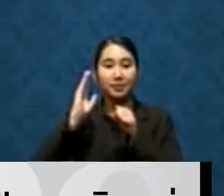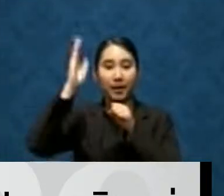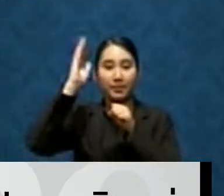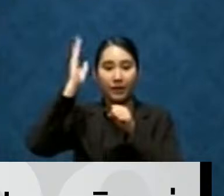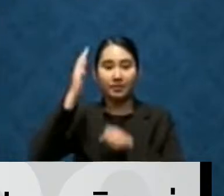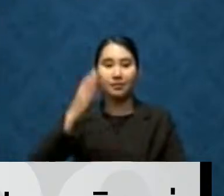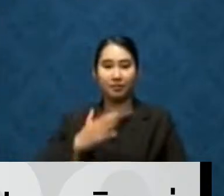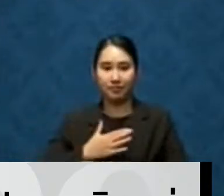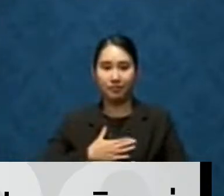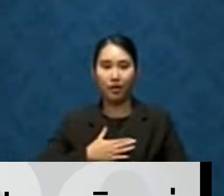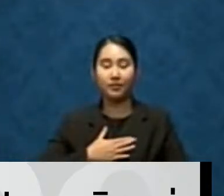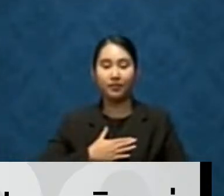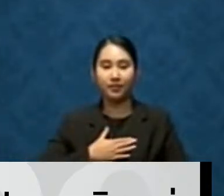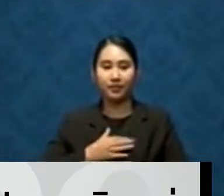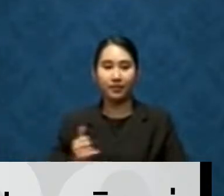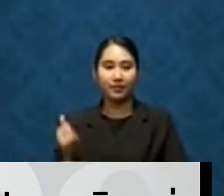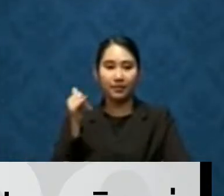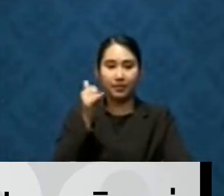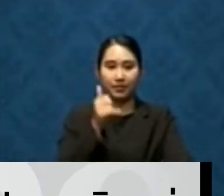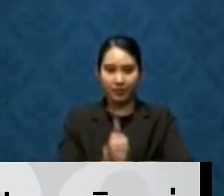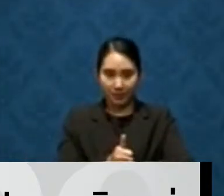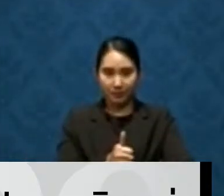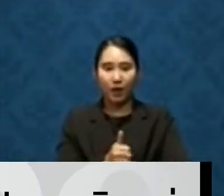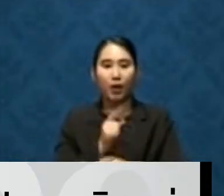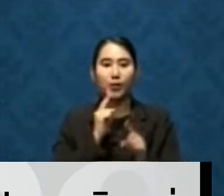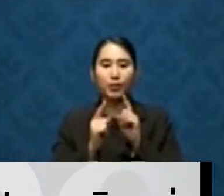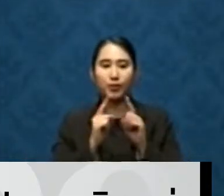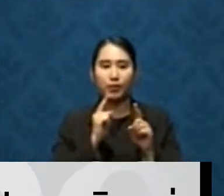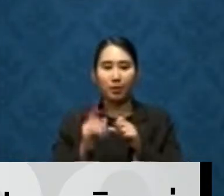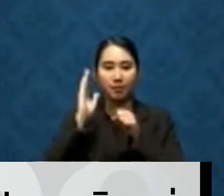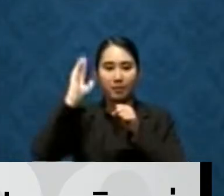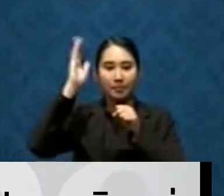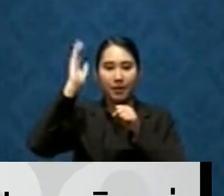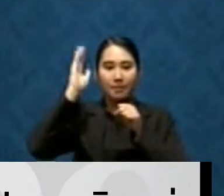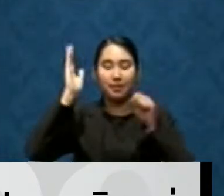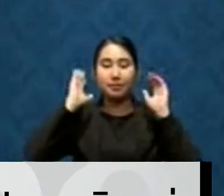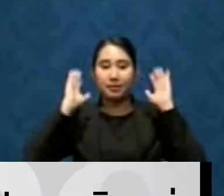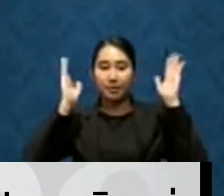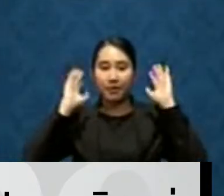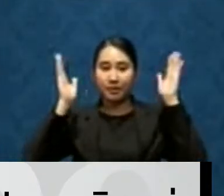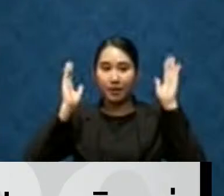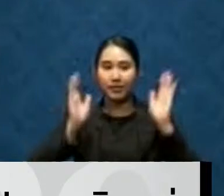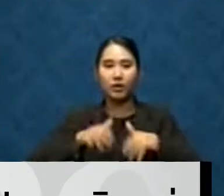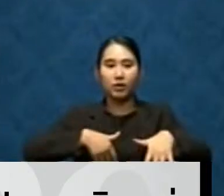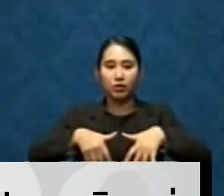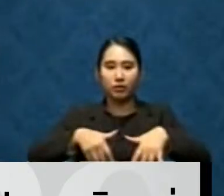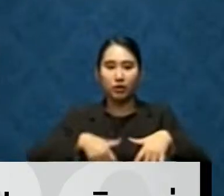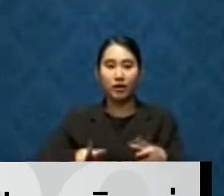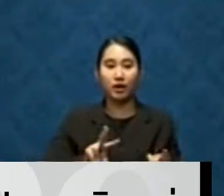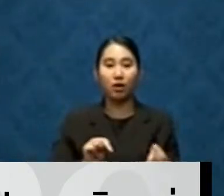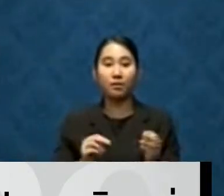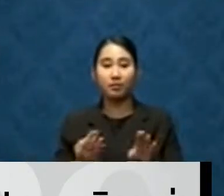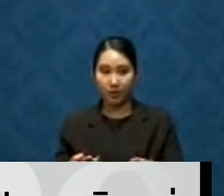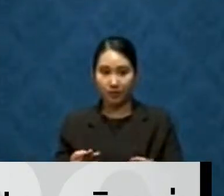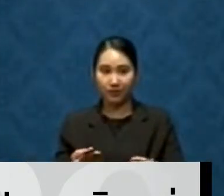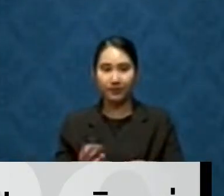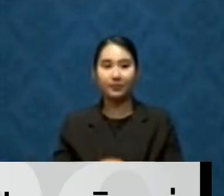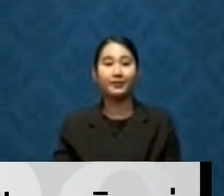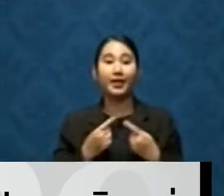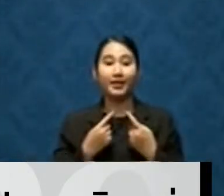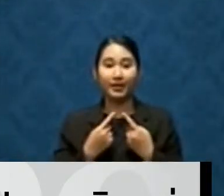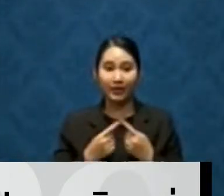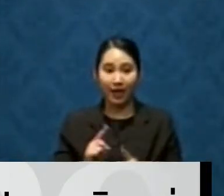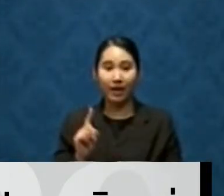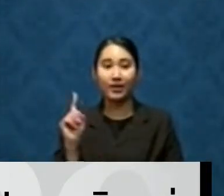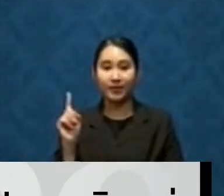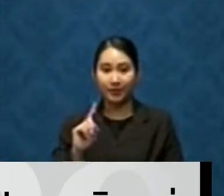าพูดสั้นๆนะครับซึ่งเห็นว่าคุณสุภชัยเองก็อยากจะขอหารือประธานเพื่อขออภัยและขอโทษสมาชิกด้วย ครับเรา